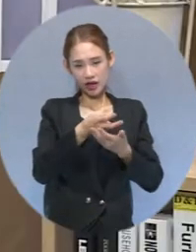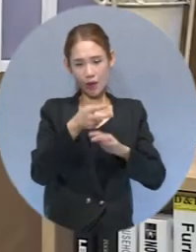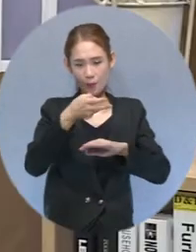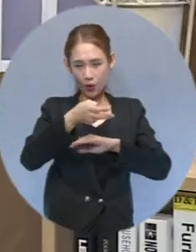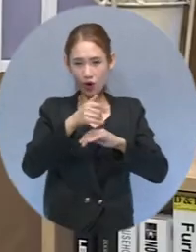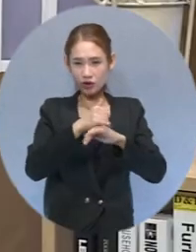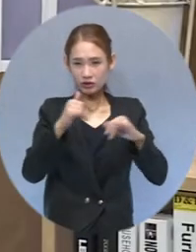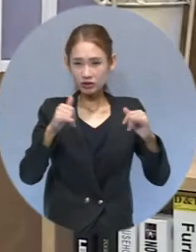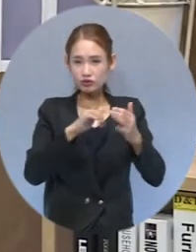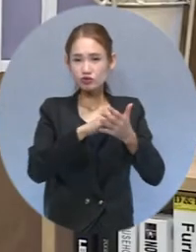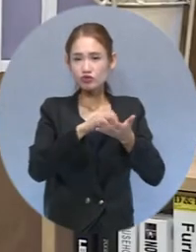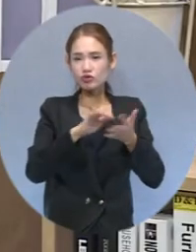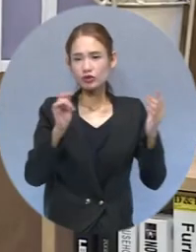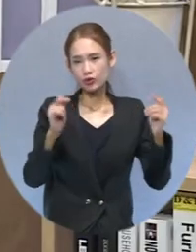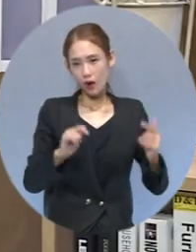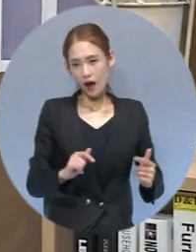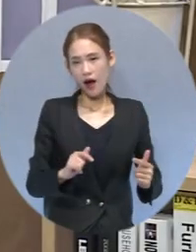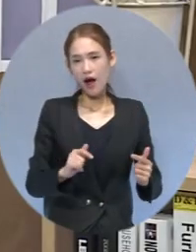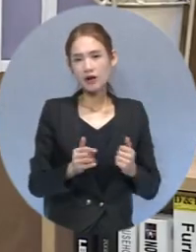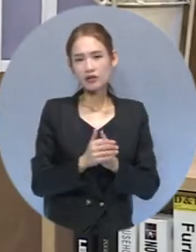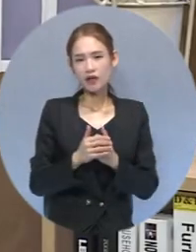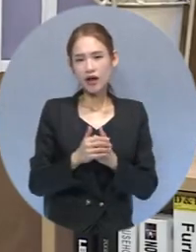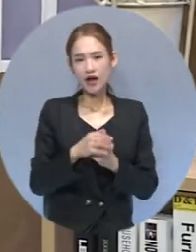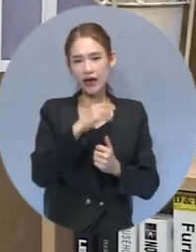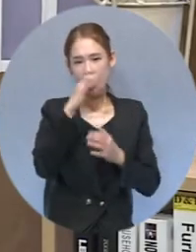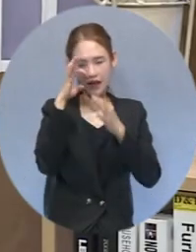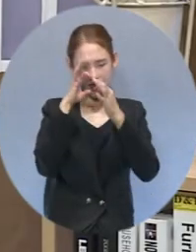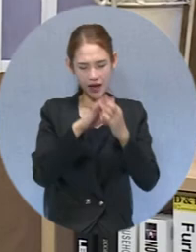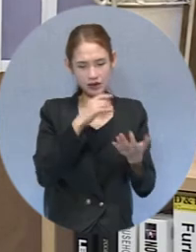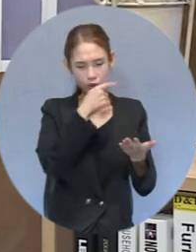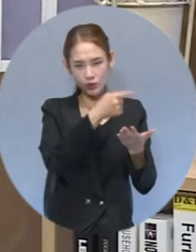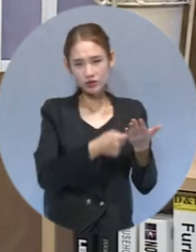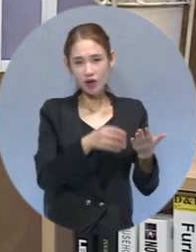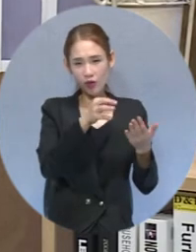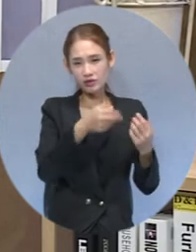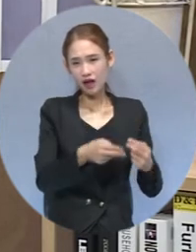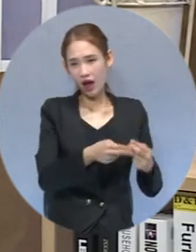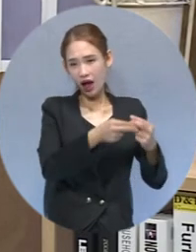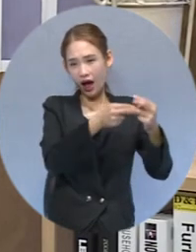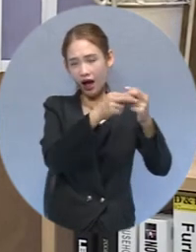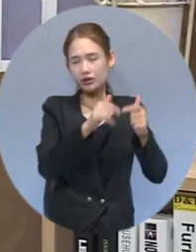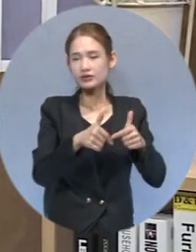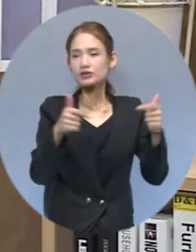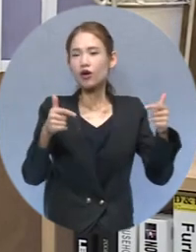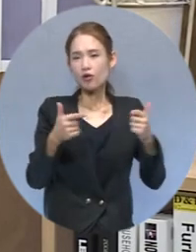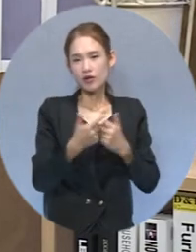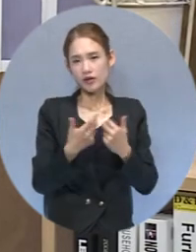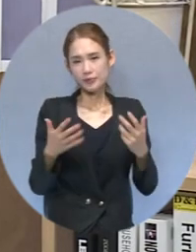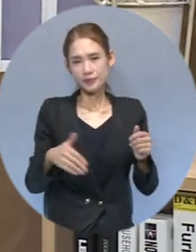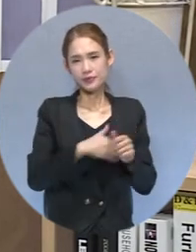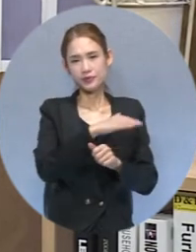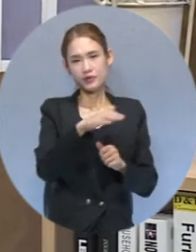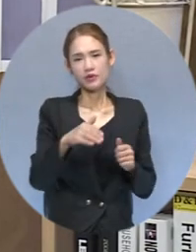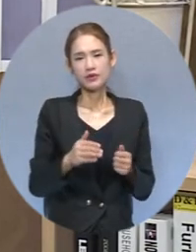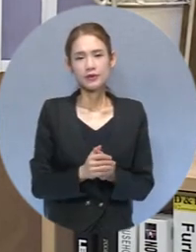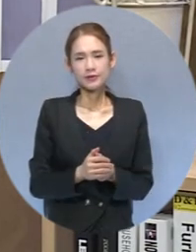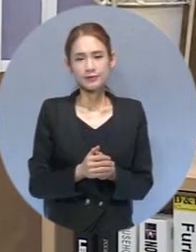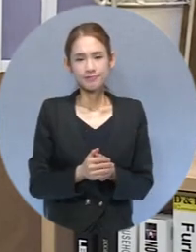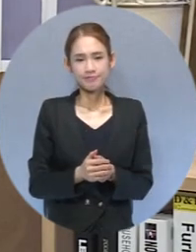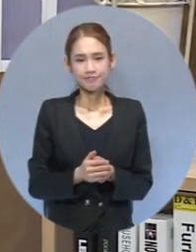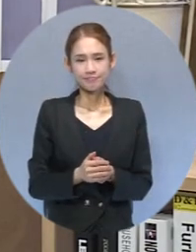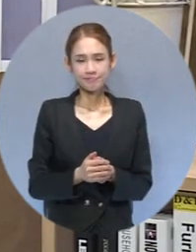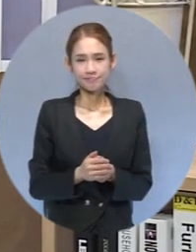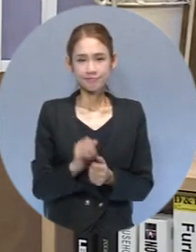대중교통을 이용하는 분들이 또 줄어들다 보니까 계속 또 적자는 늘어날 수밖에 없는, 네. 그런 좀 안타까운 상황인 것 같은데요. 하지만 이제 이런